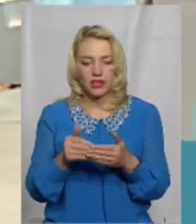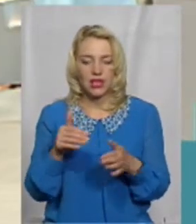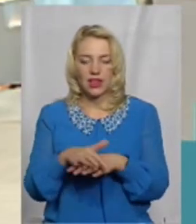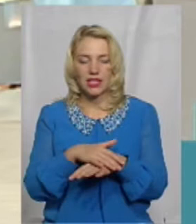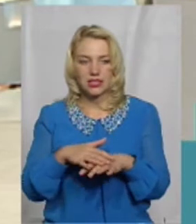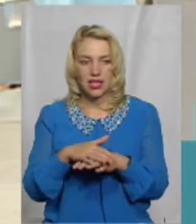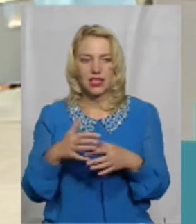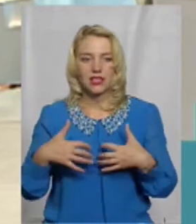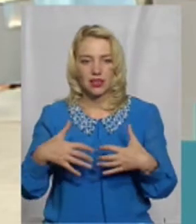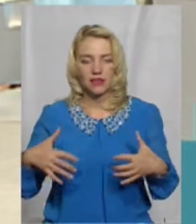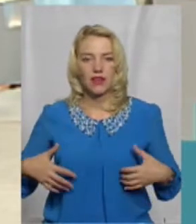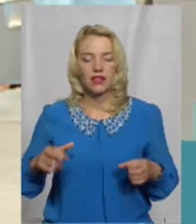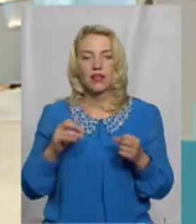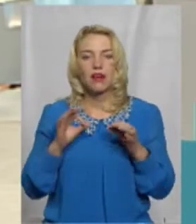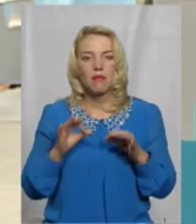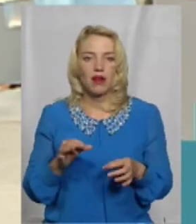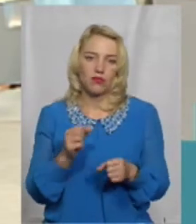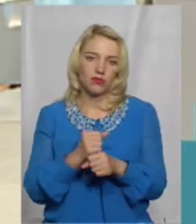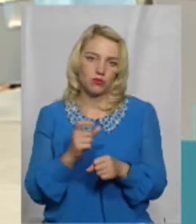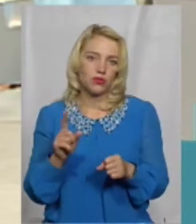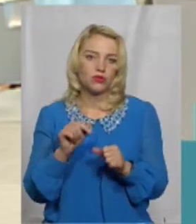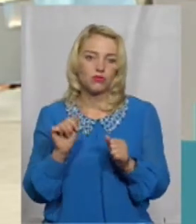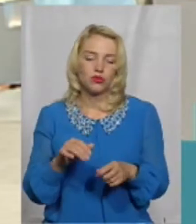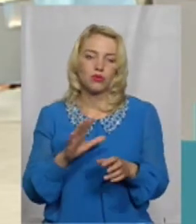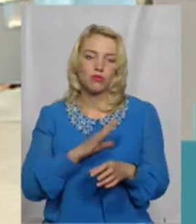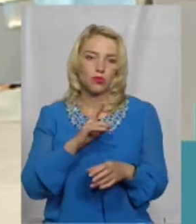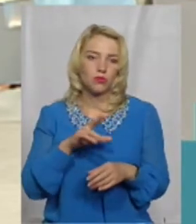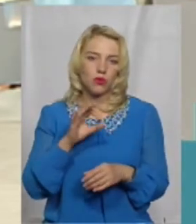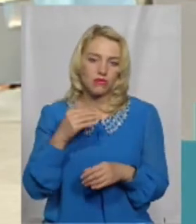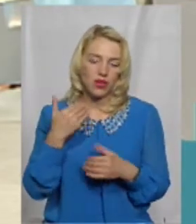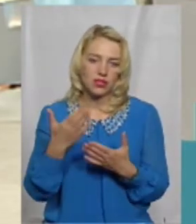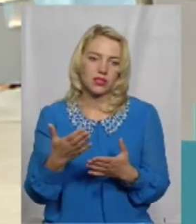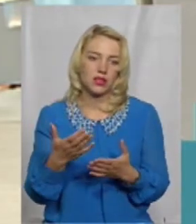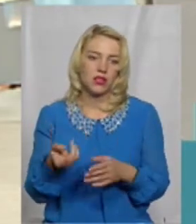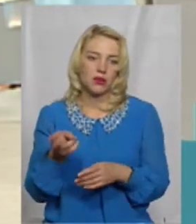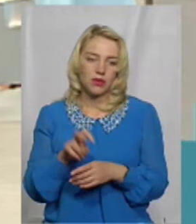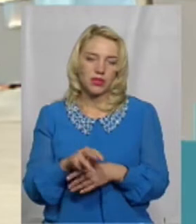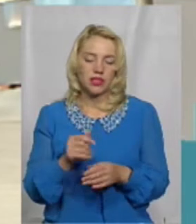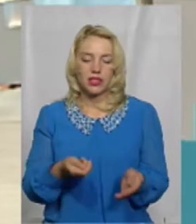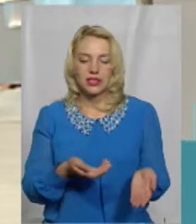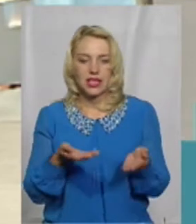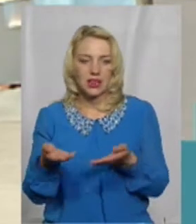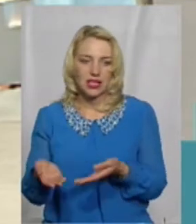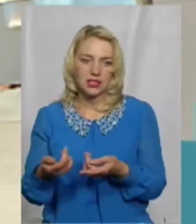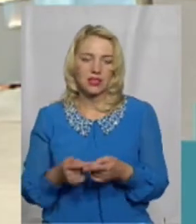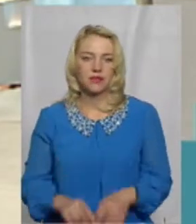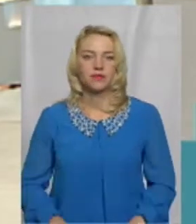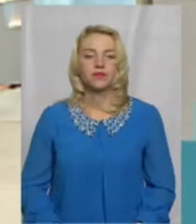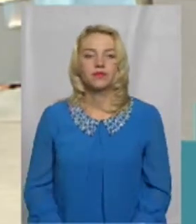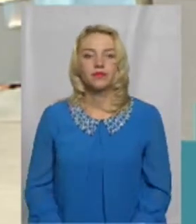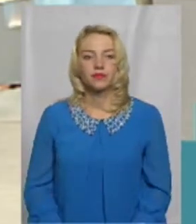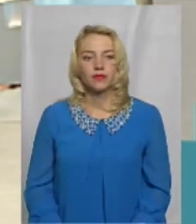населення тварин. А як ж правильно зробити, щоб можна було до вас, так сказати, правильно прийти, занести, відкрити? Ну,